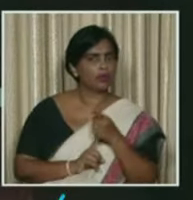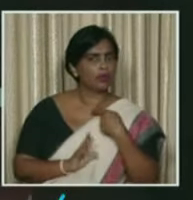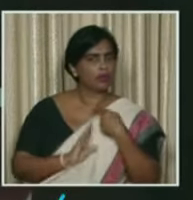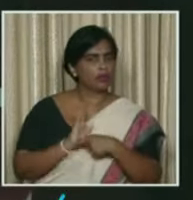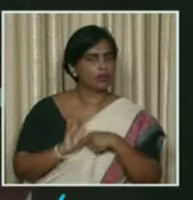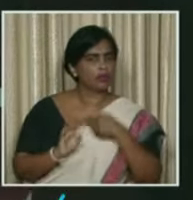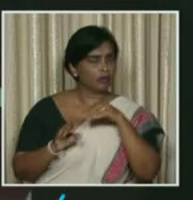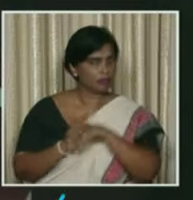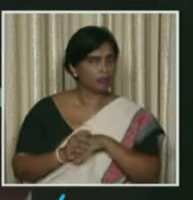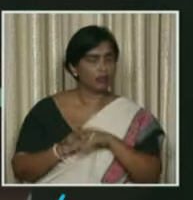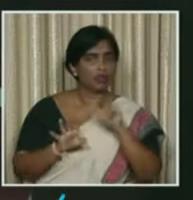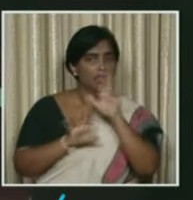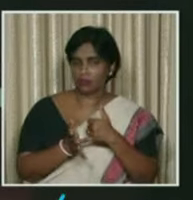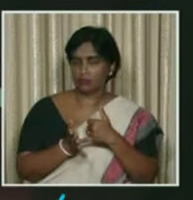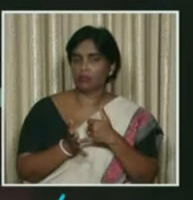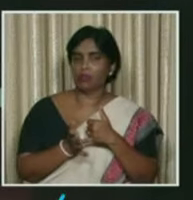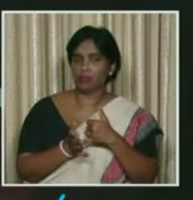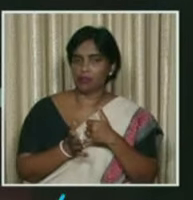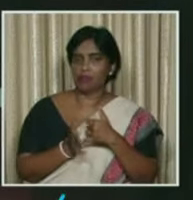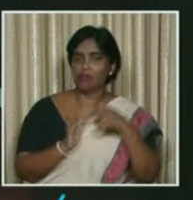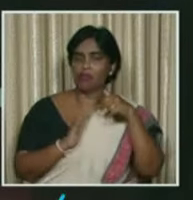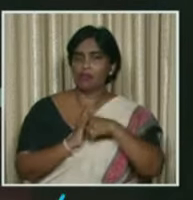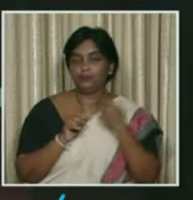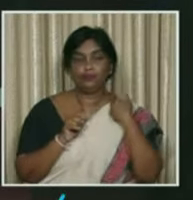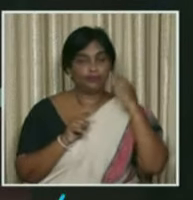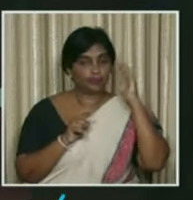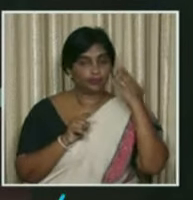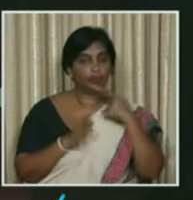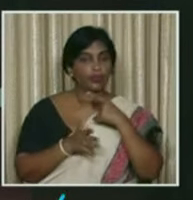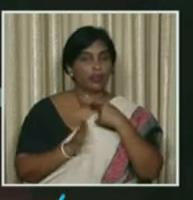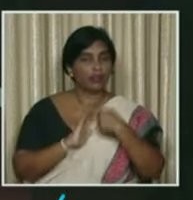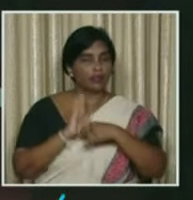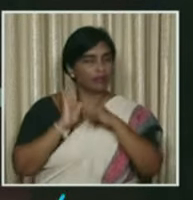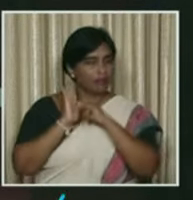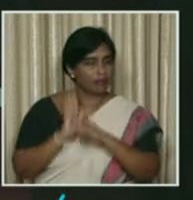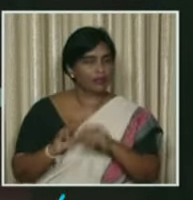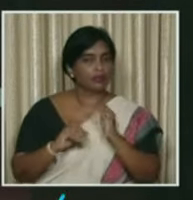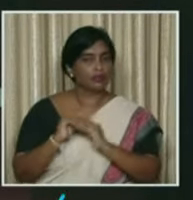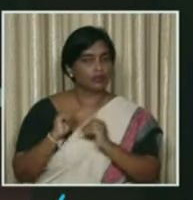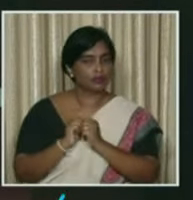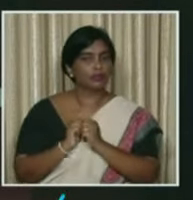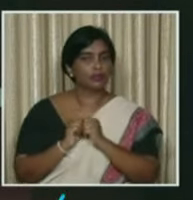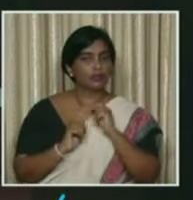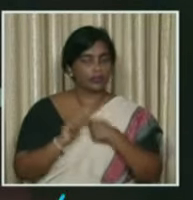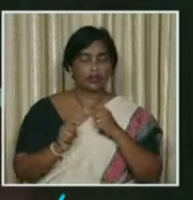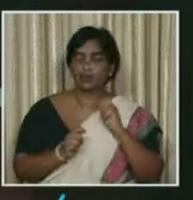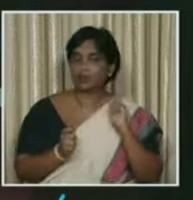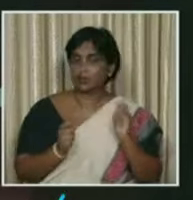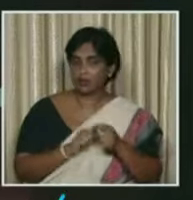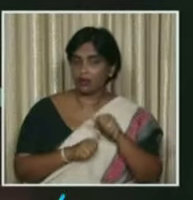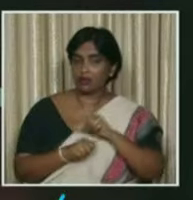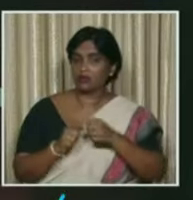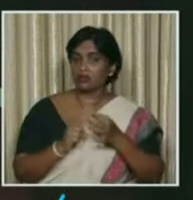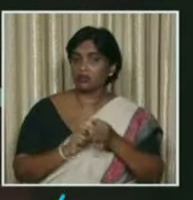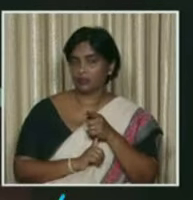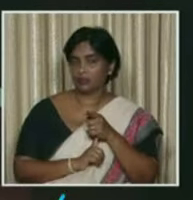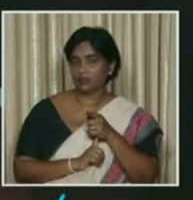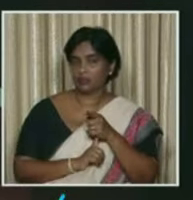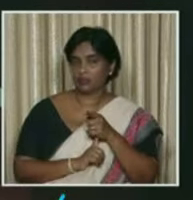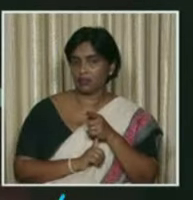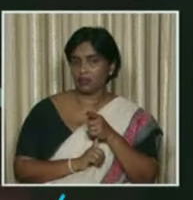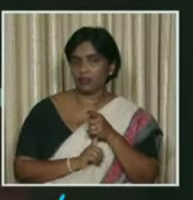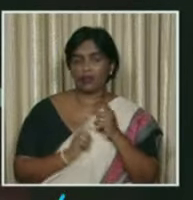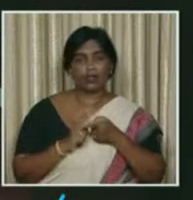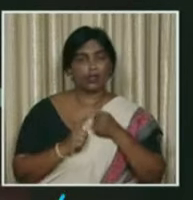රටේ තියන්න ගිය අන්ඩර් 19 වර්ල්ඩ් කප් එක සවුත් අප්‍රිකා වලට ගෙනිච්චේ ඒෂද්‍රෝහි ක්‍රියාව ශ්‍රී ලංකා ක්‍රිකට් ආයතනයේ සභාපතිවරයා ප්‍රමුඛ